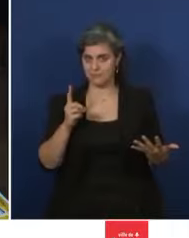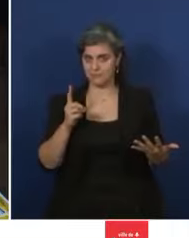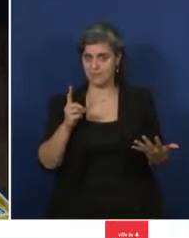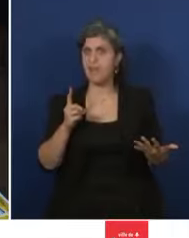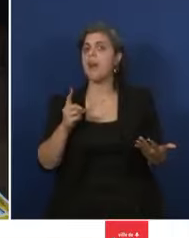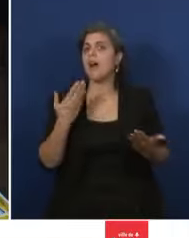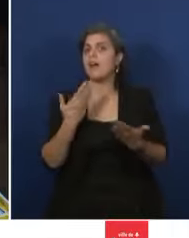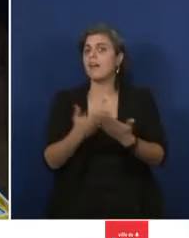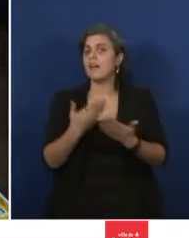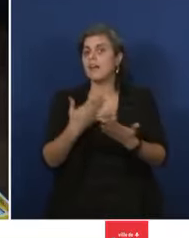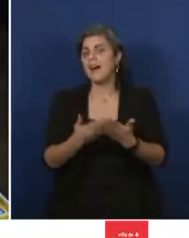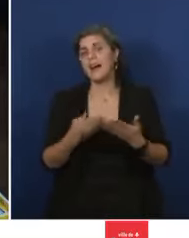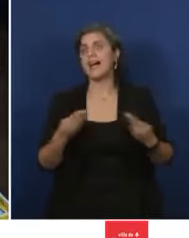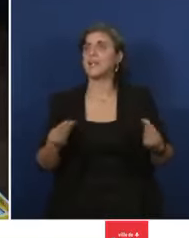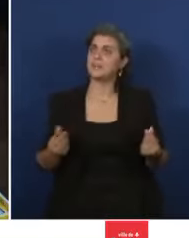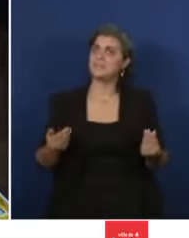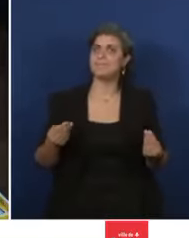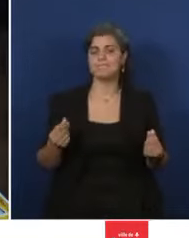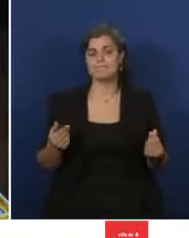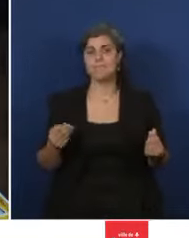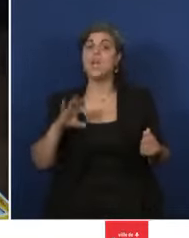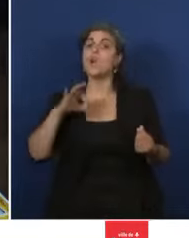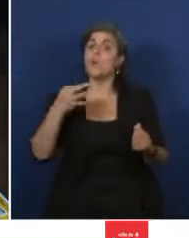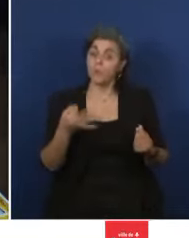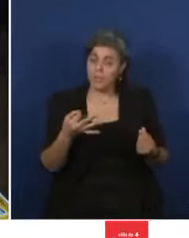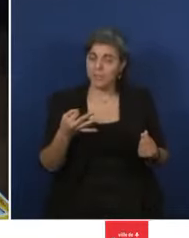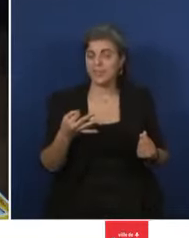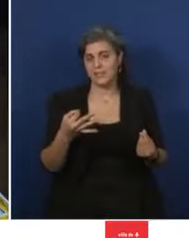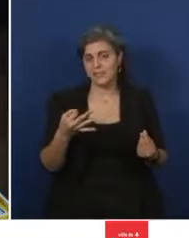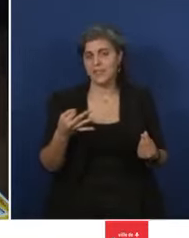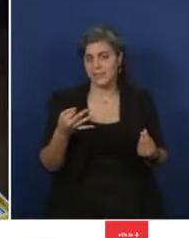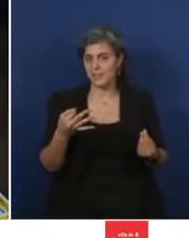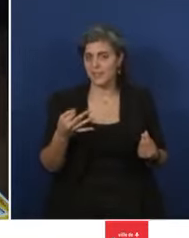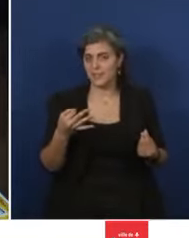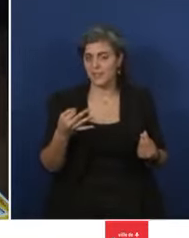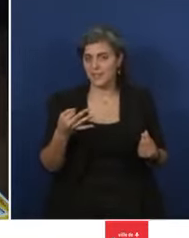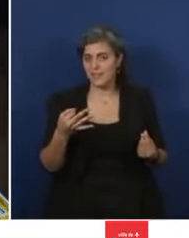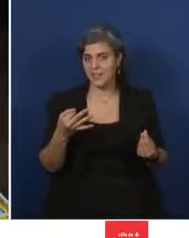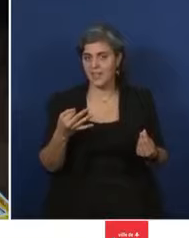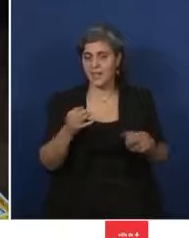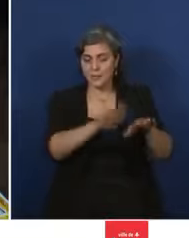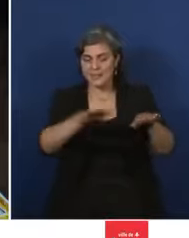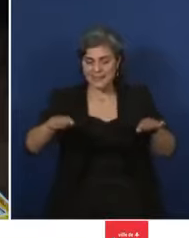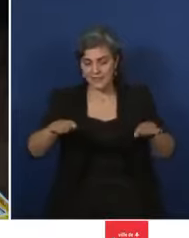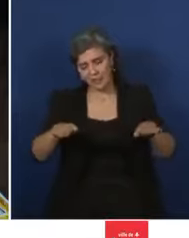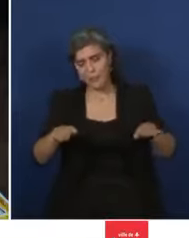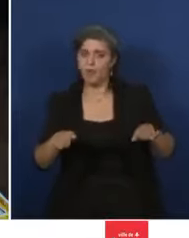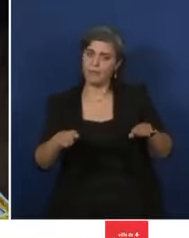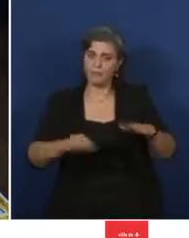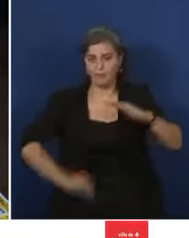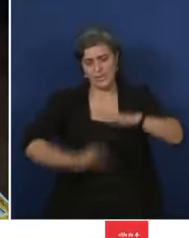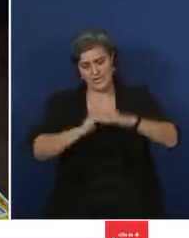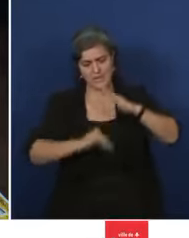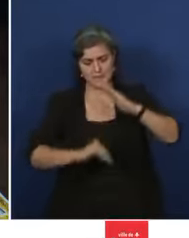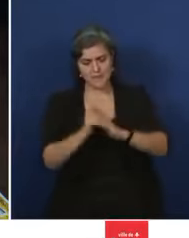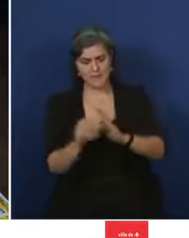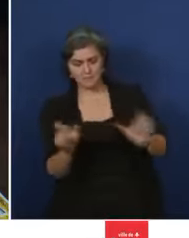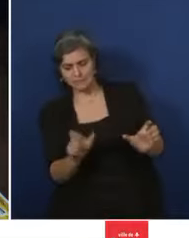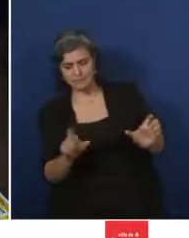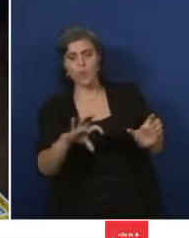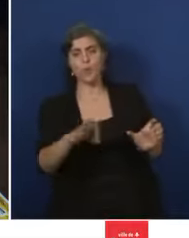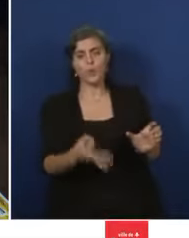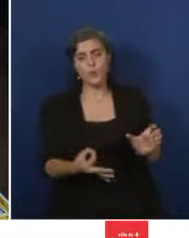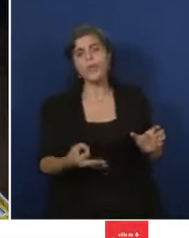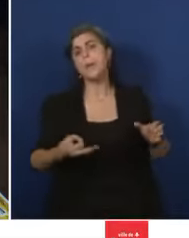remettre en cause la nécessité de réguler et d'avancer sur la question du stationnement. Mais cette question est